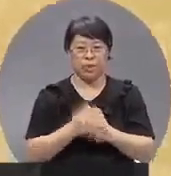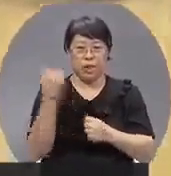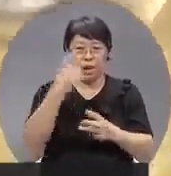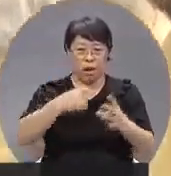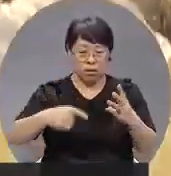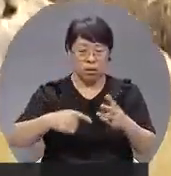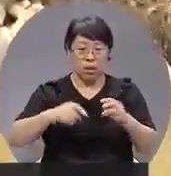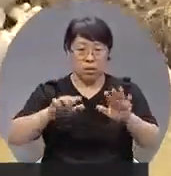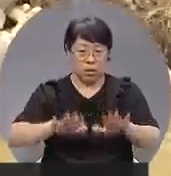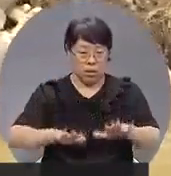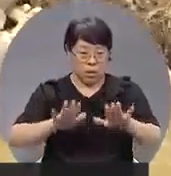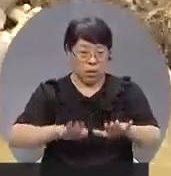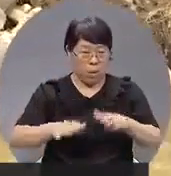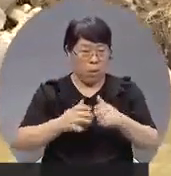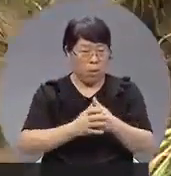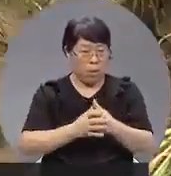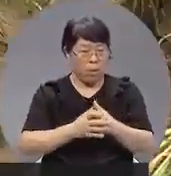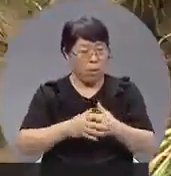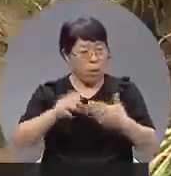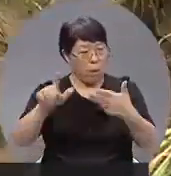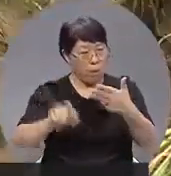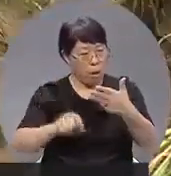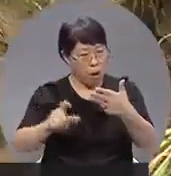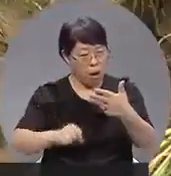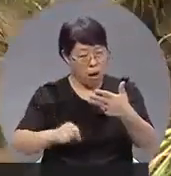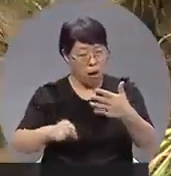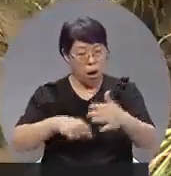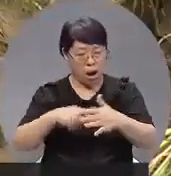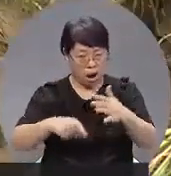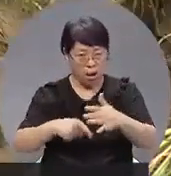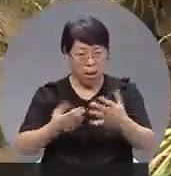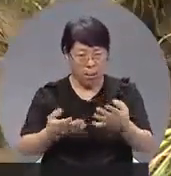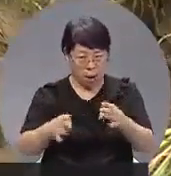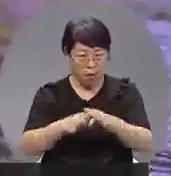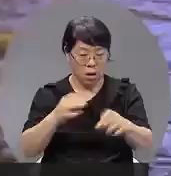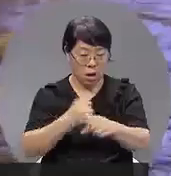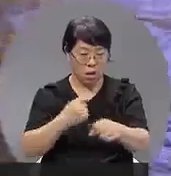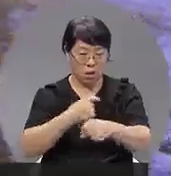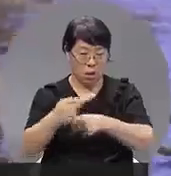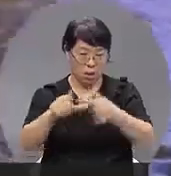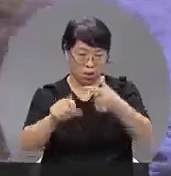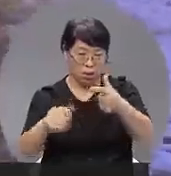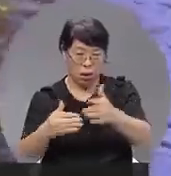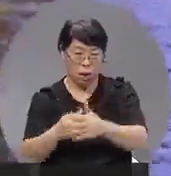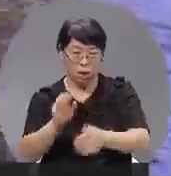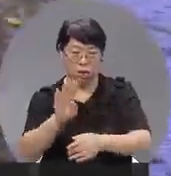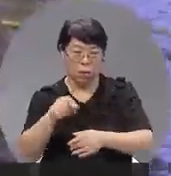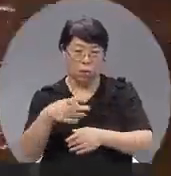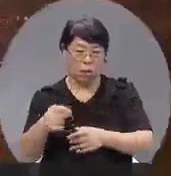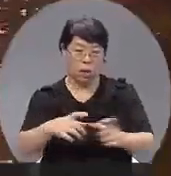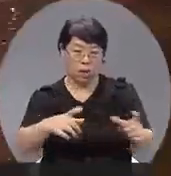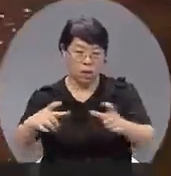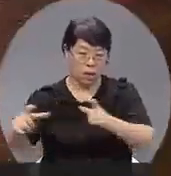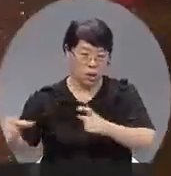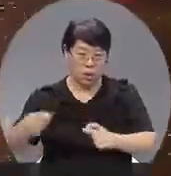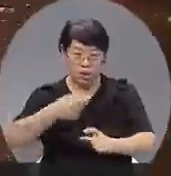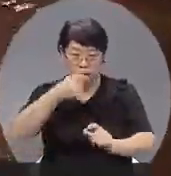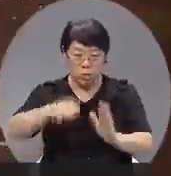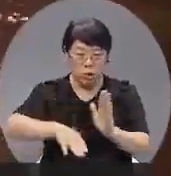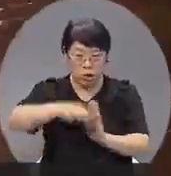청주시는 이제서야 이달 안으로 주요 우수관로 공사를 마무리하고 내년 6월까지는 복대지구 전체에 대한 침수 예방